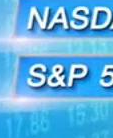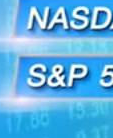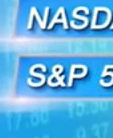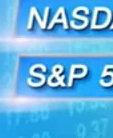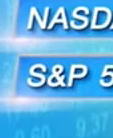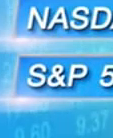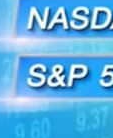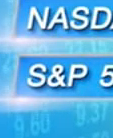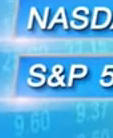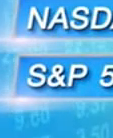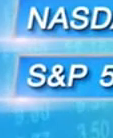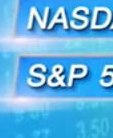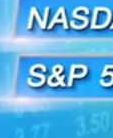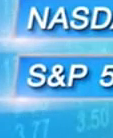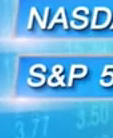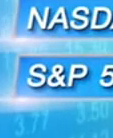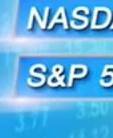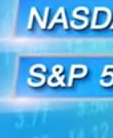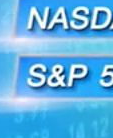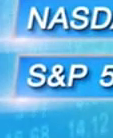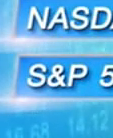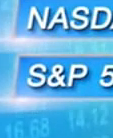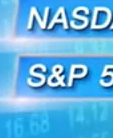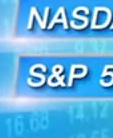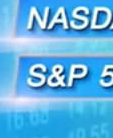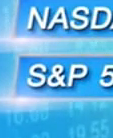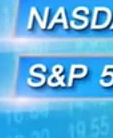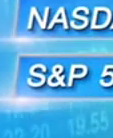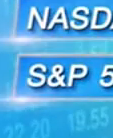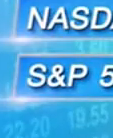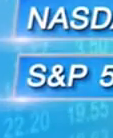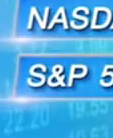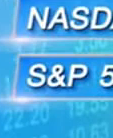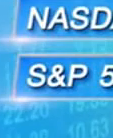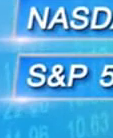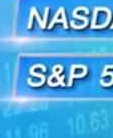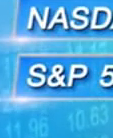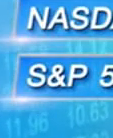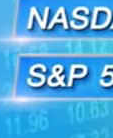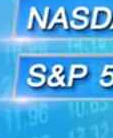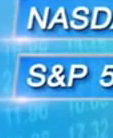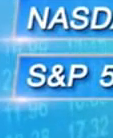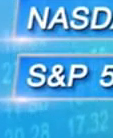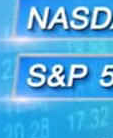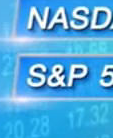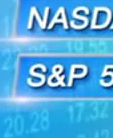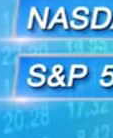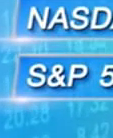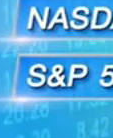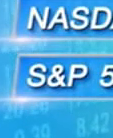ไป 530.94 จุดหรือว่ากว่าร้อยละ3ดัชนีลงมาปิดที่